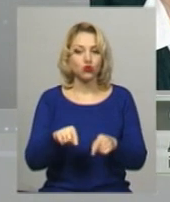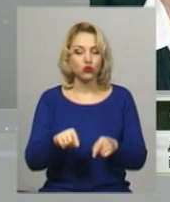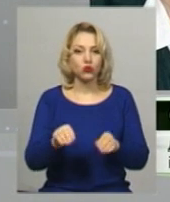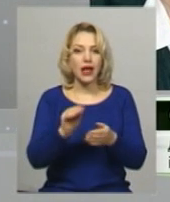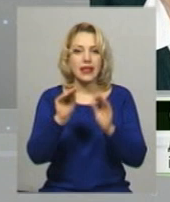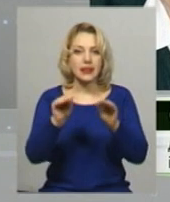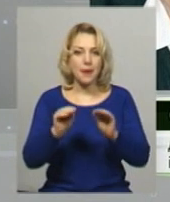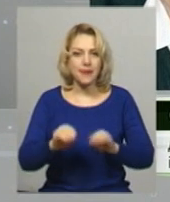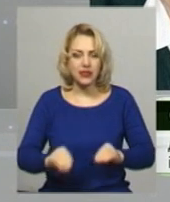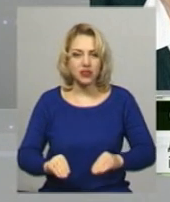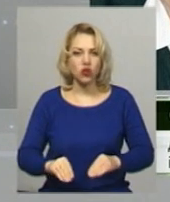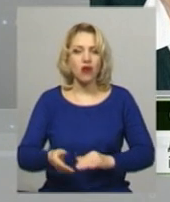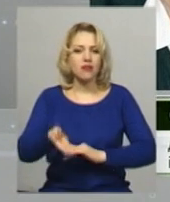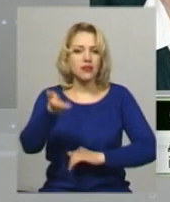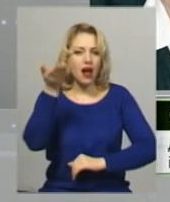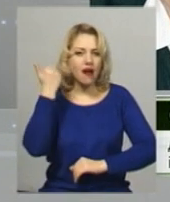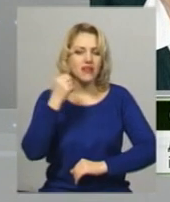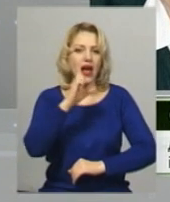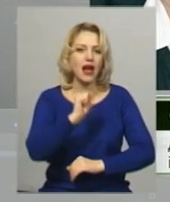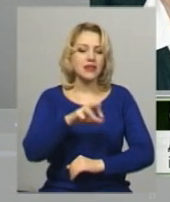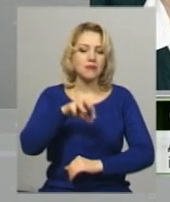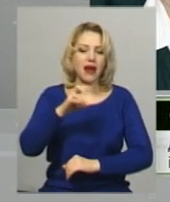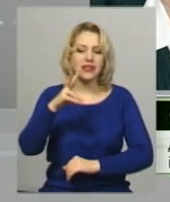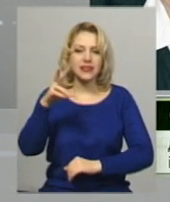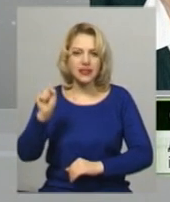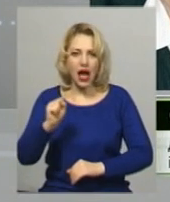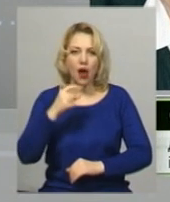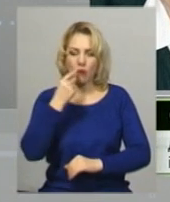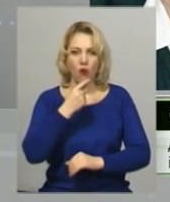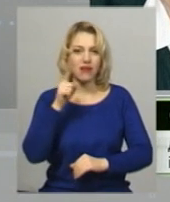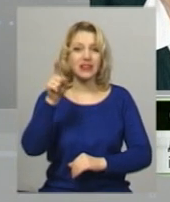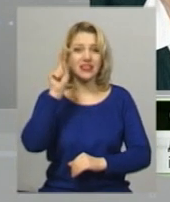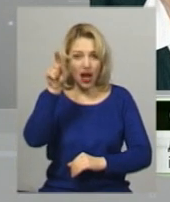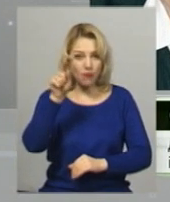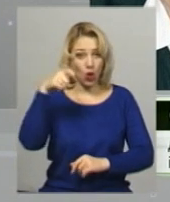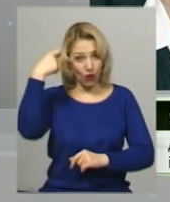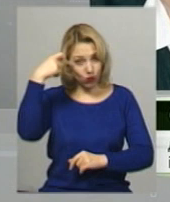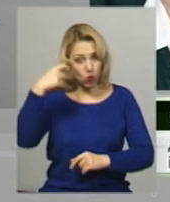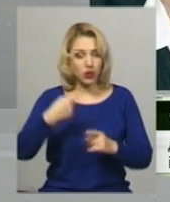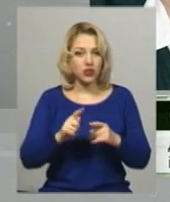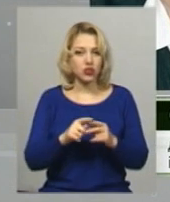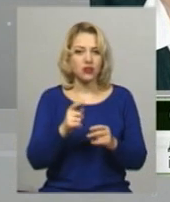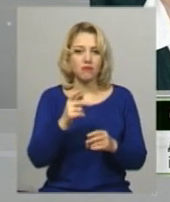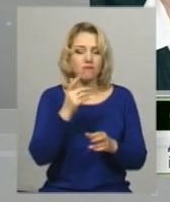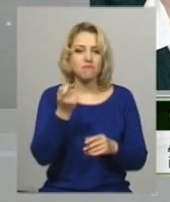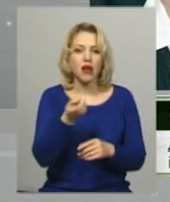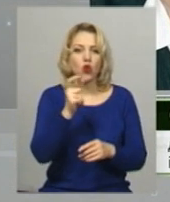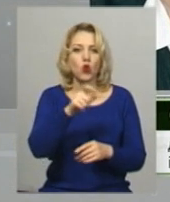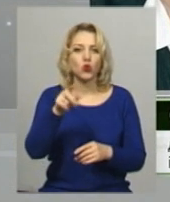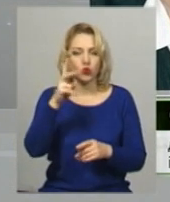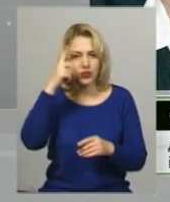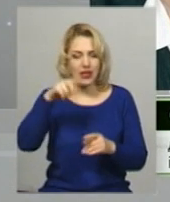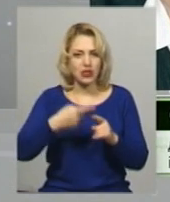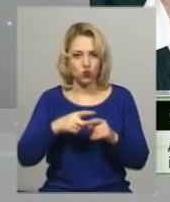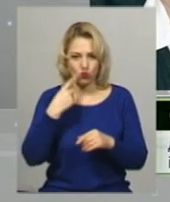написані давньоосманською мовою, і в самій Туреччині там буквально двоє чи троє людей тільки цією мовою володіють. І турки до цього